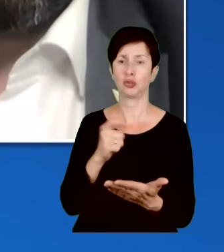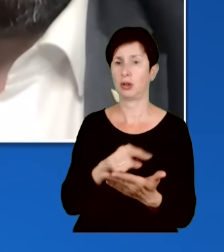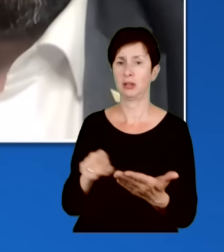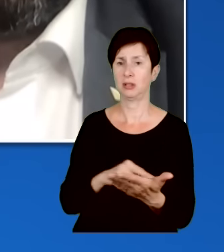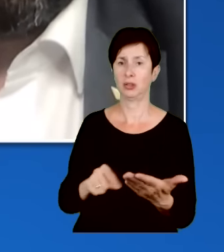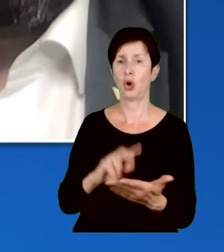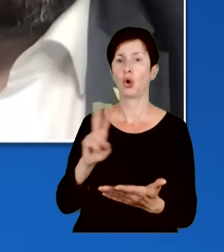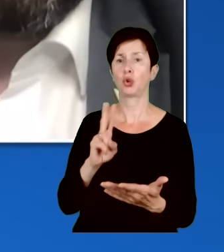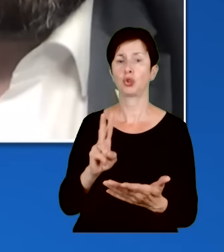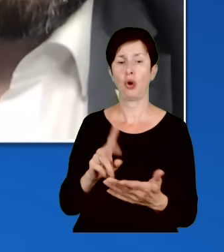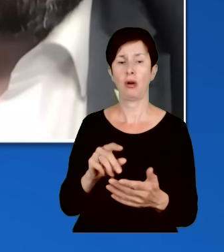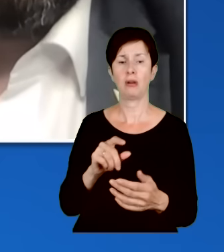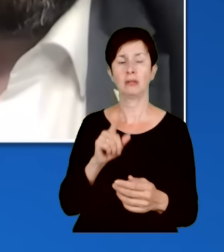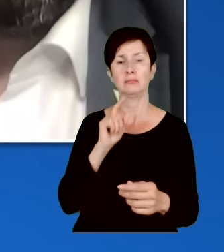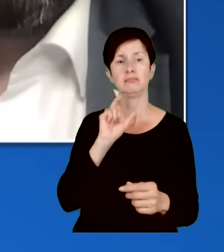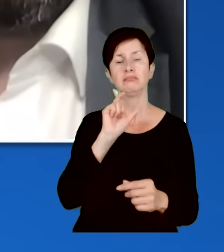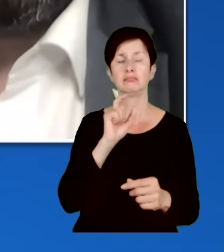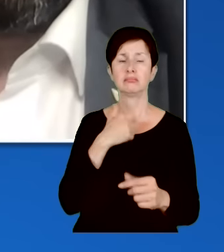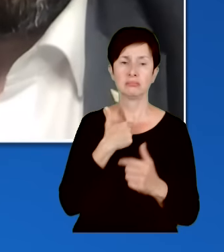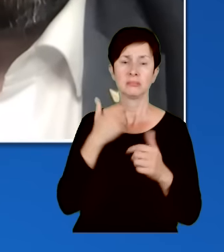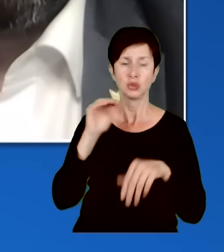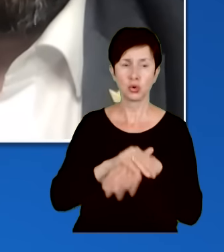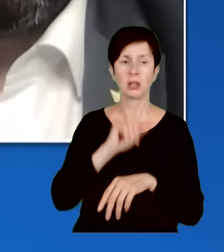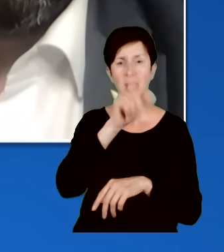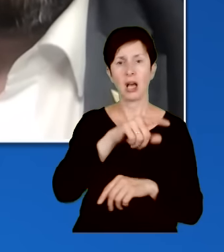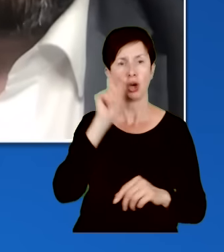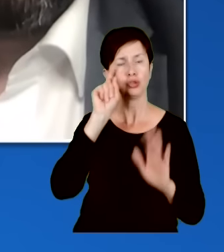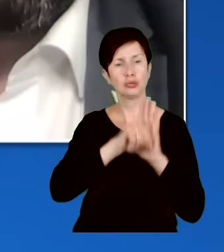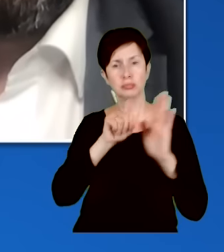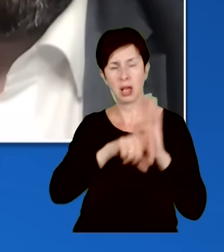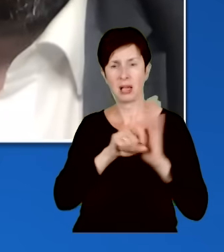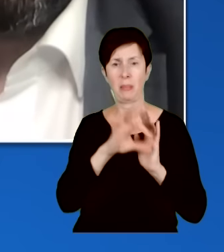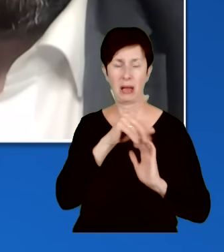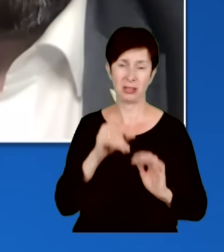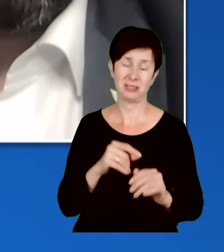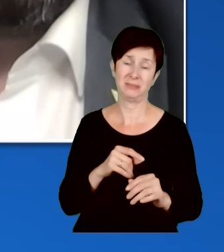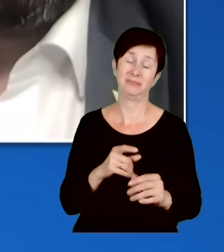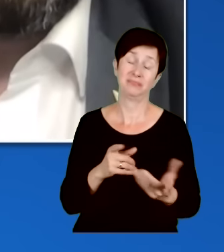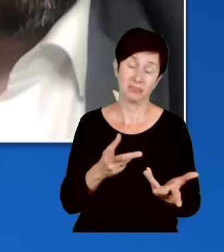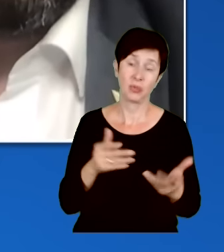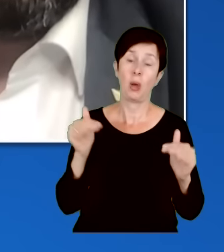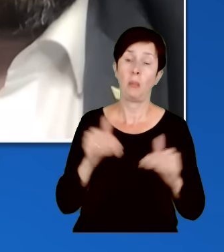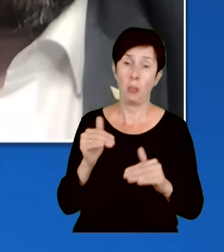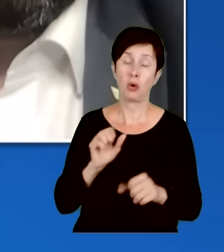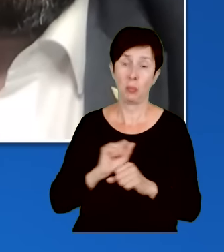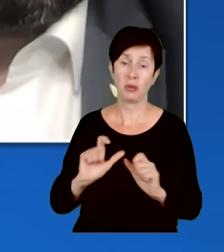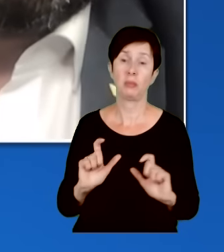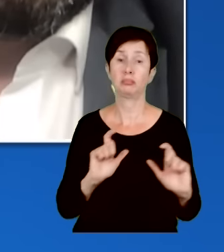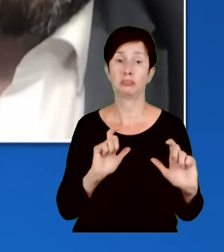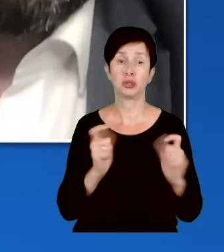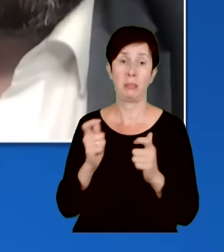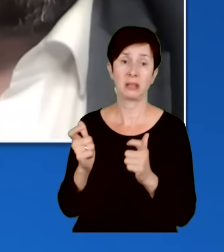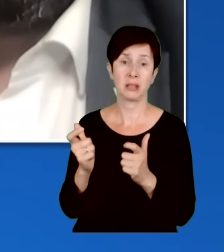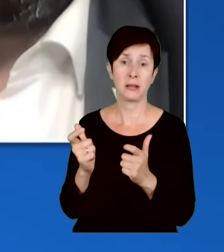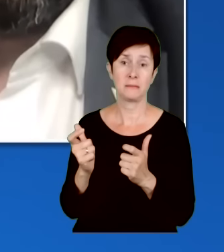inwigilowany a podpisywali No to też świadczy to o tym że faktycznie panie pośle mogły być takie przypadki